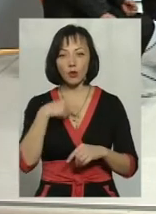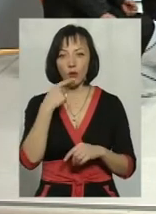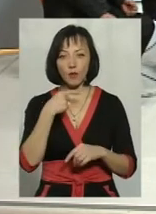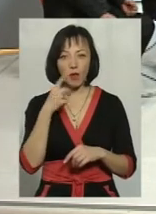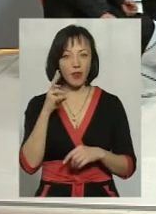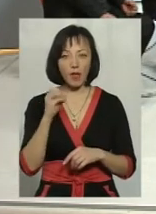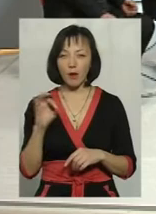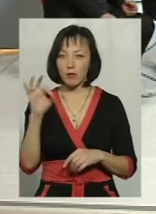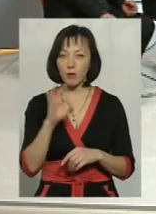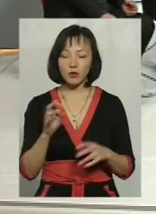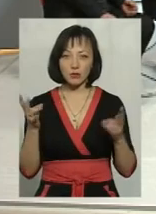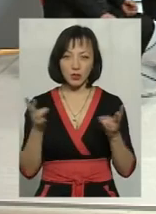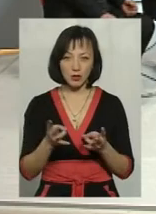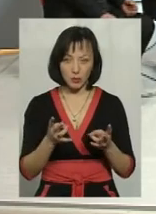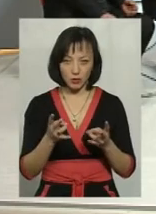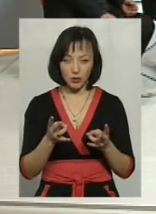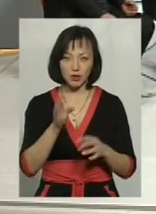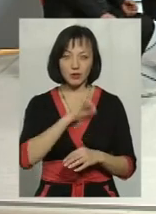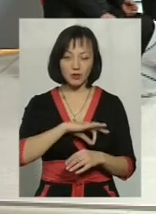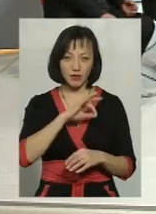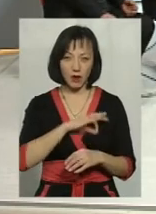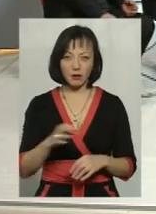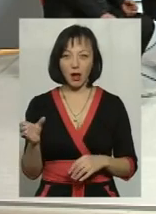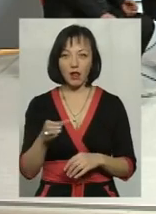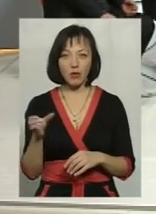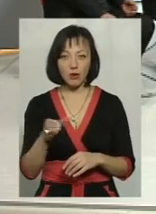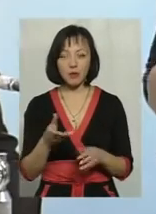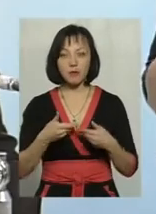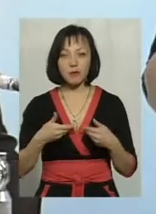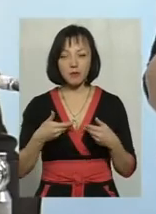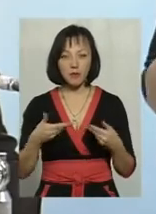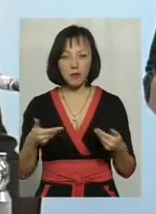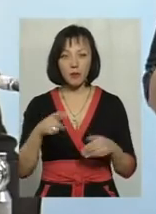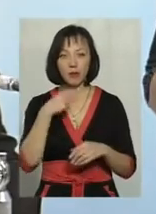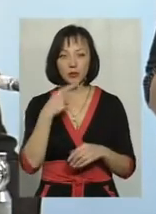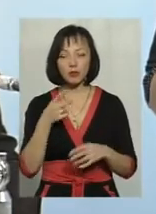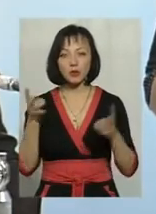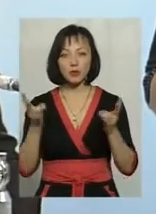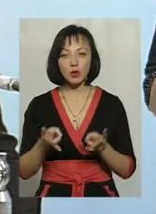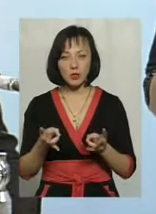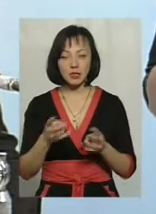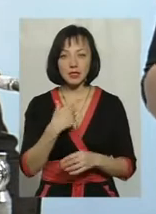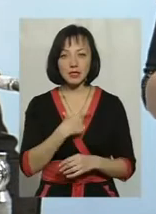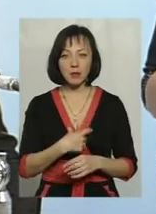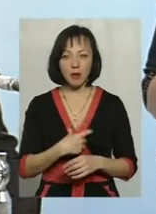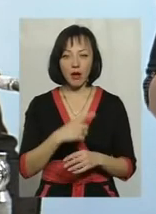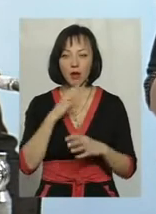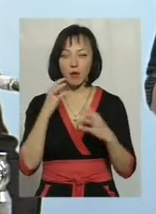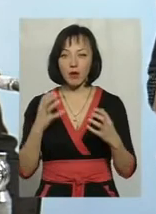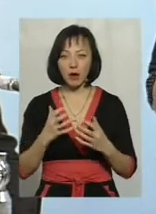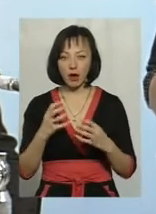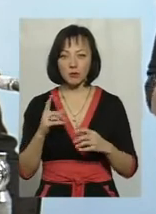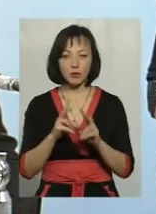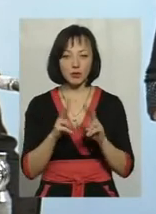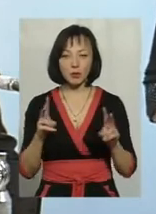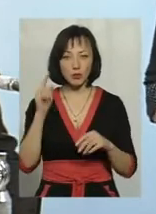говоримо не про те, що потрібно вживати алкоголь, ми говоримо про те, що потрібно себе оберігати, щоб